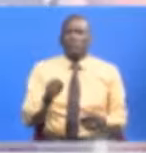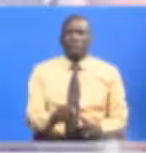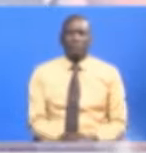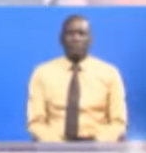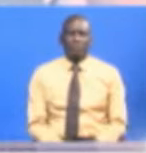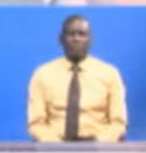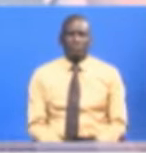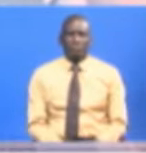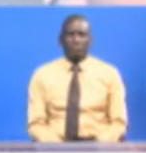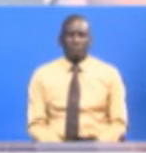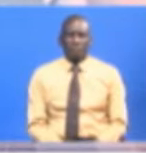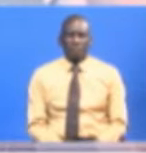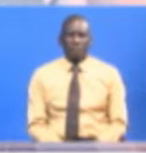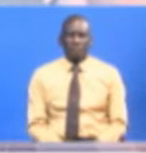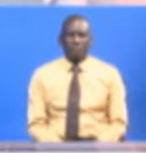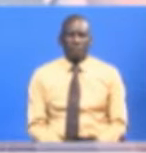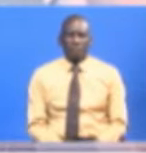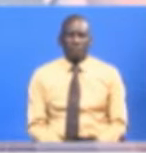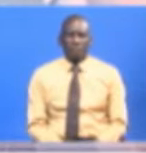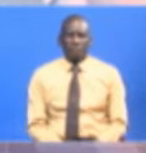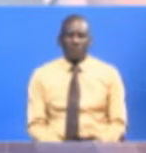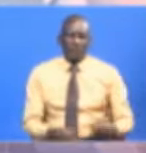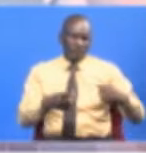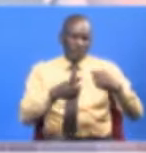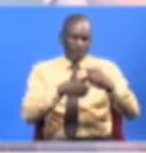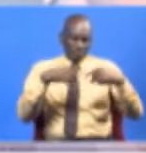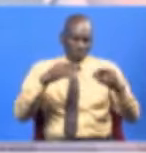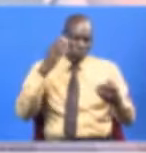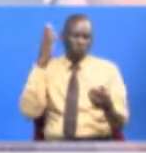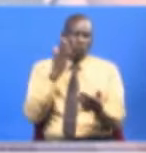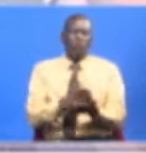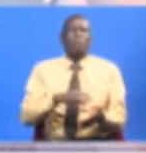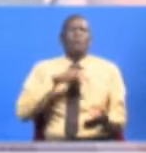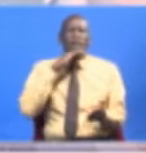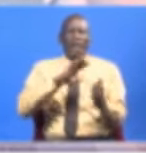Kijiri ni kwamba watu 6 wamethibitishwa kufariki na watu 7 kujeruhiwa katika ajali